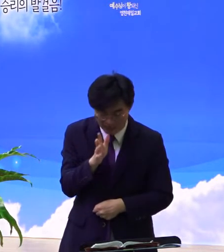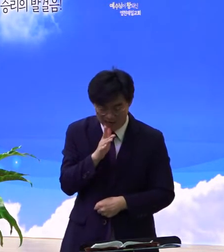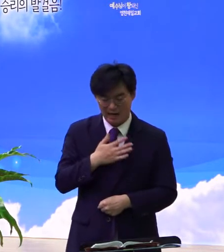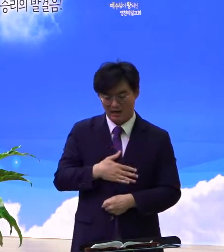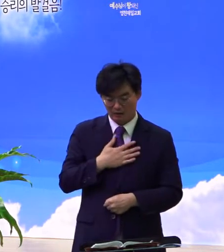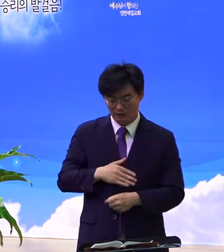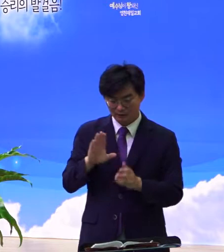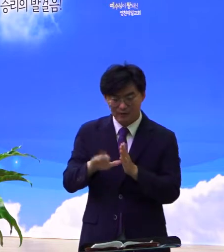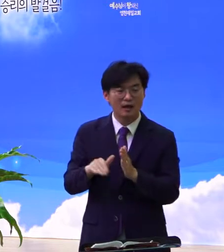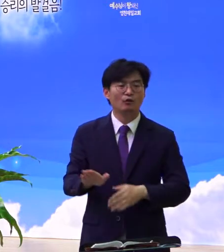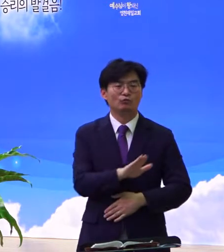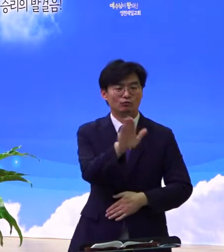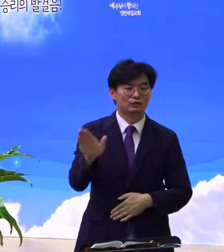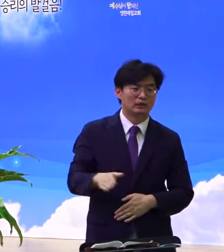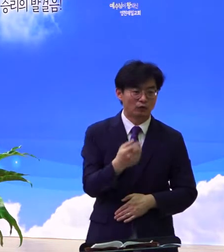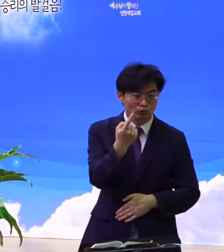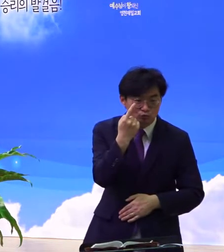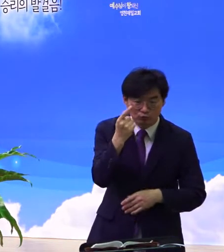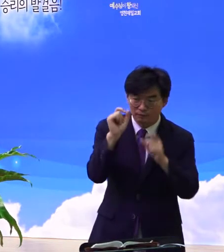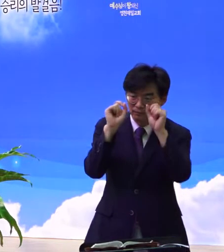우리의 눈이 떠집니다.